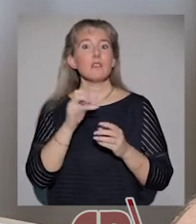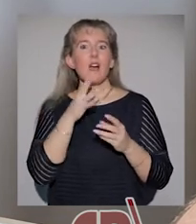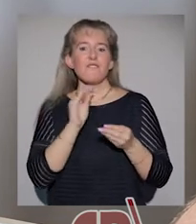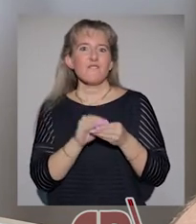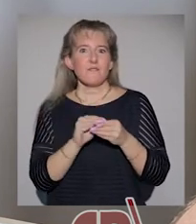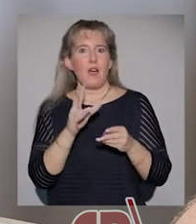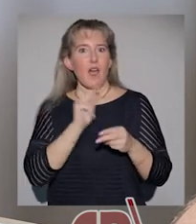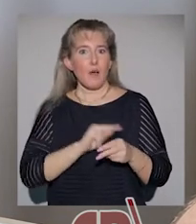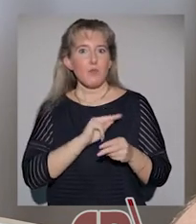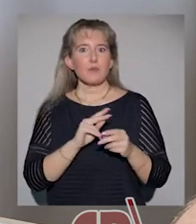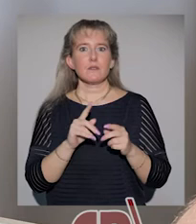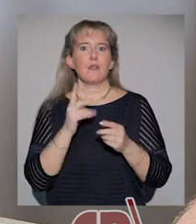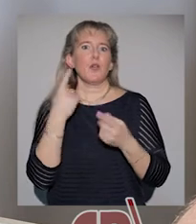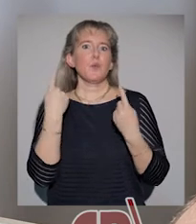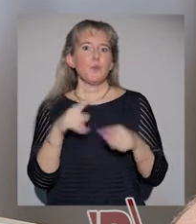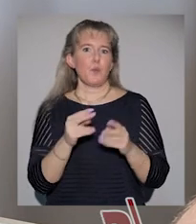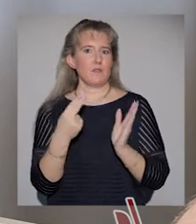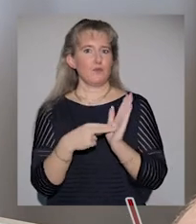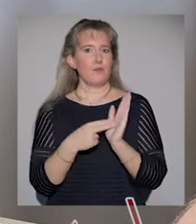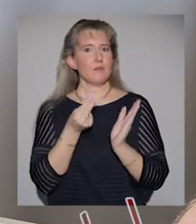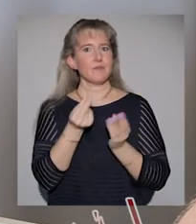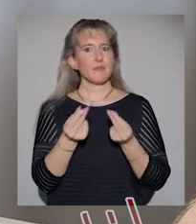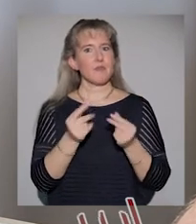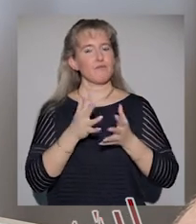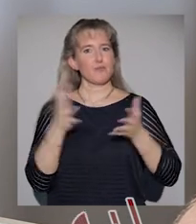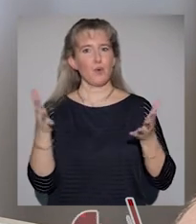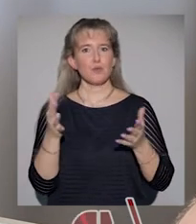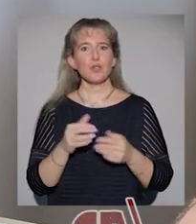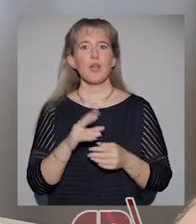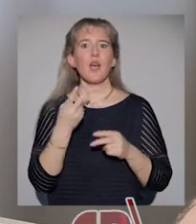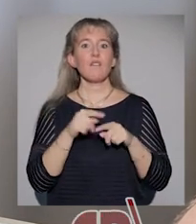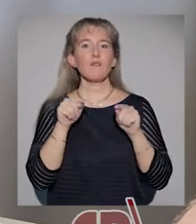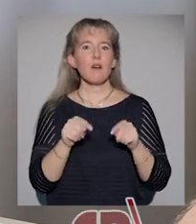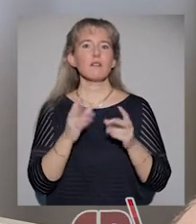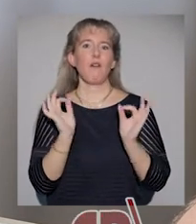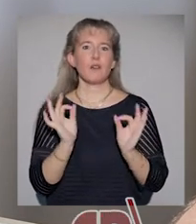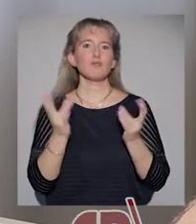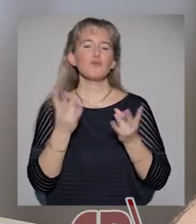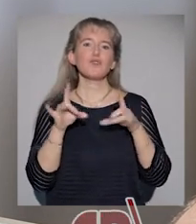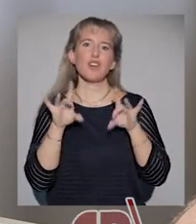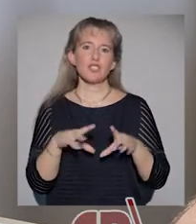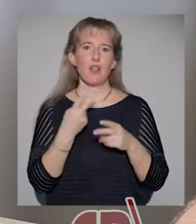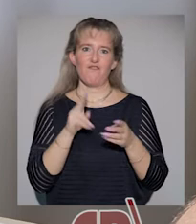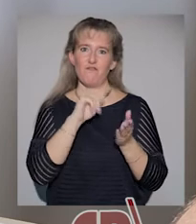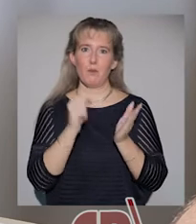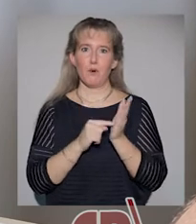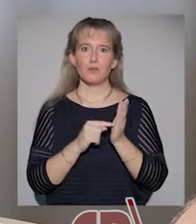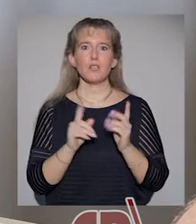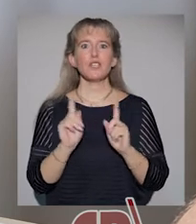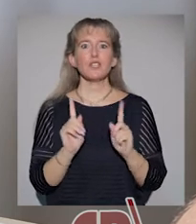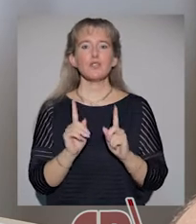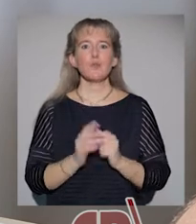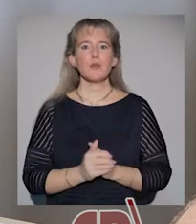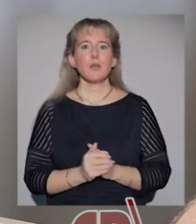же самую работу, прямо скажем, другие значительно большие деньги. И вот здесь, конечно, нужно решать этот вопрос,